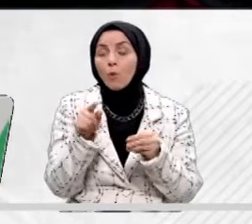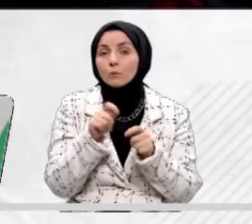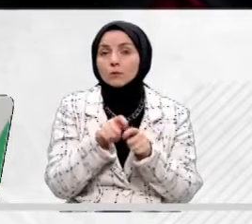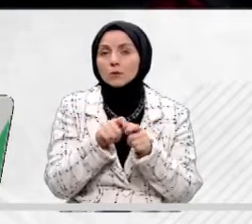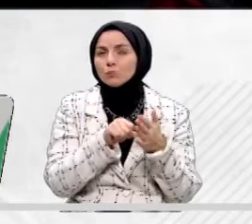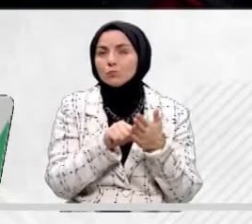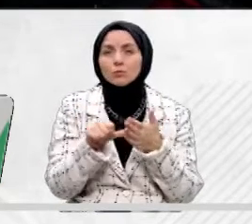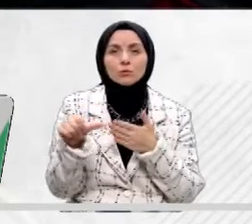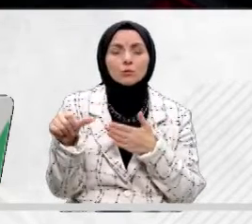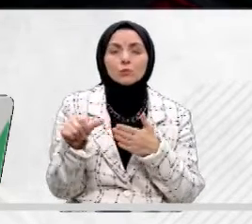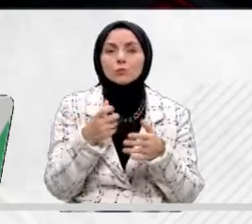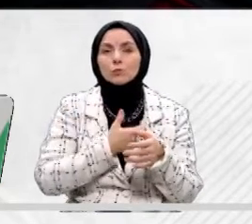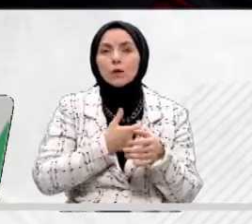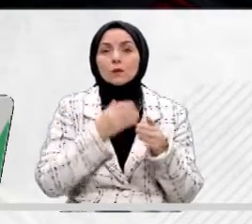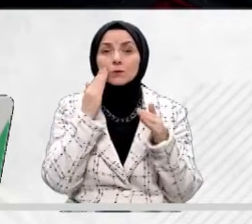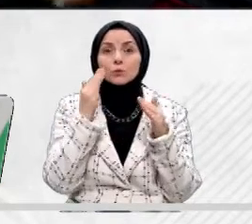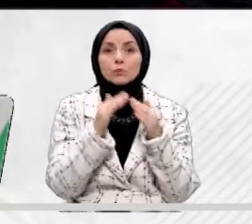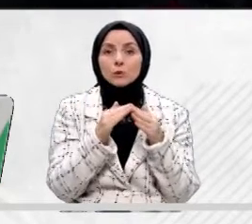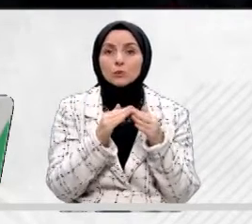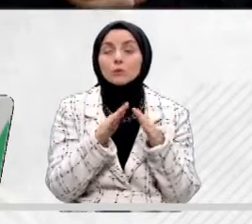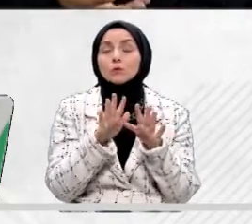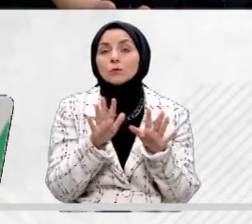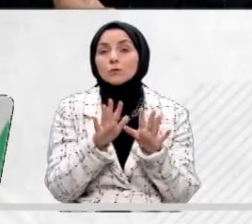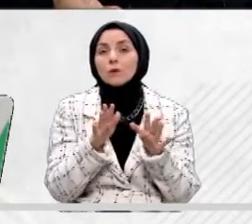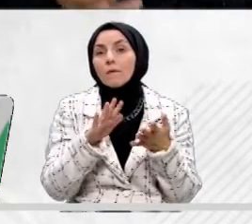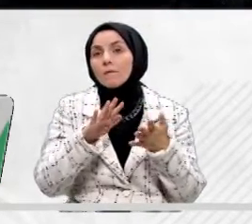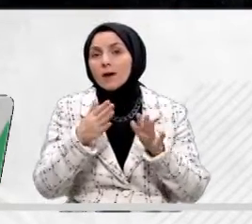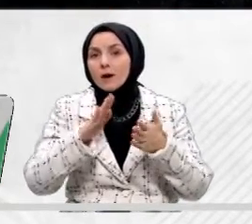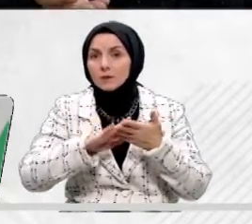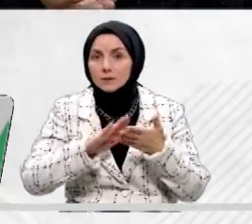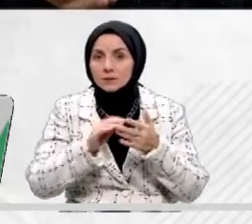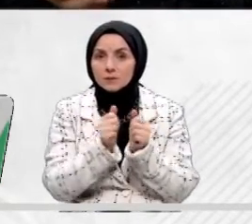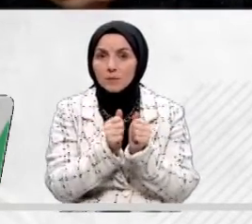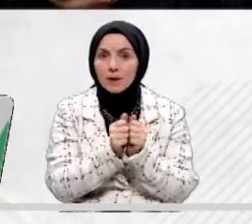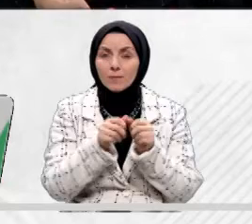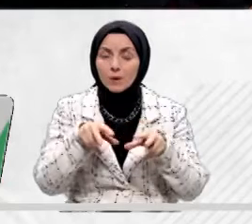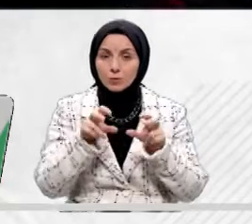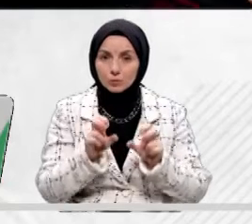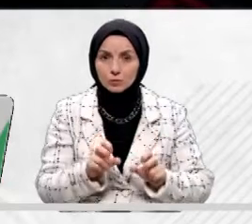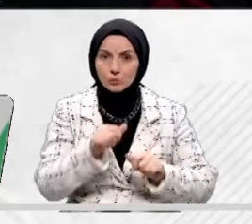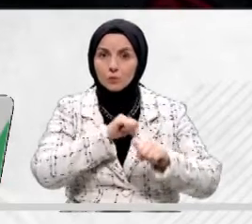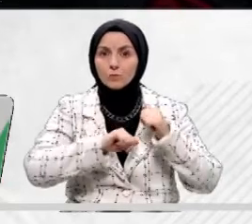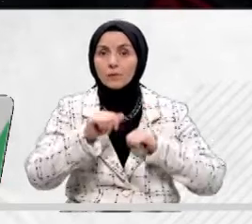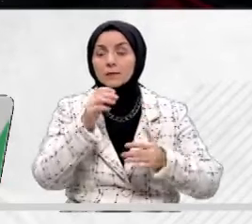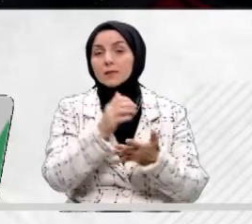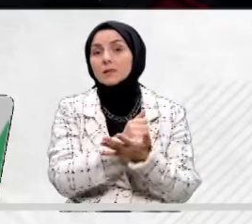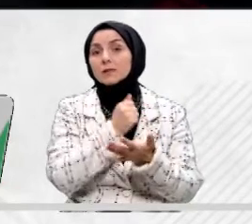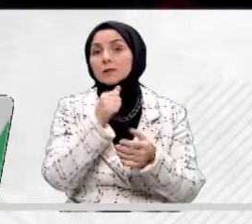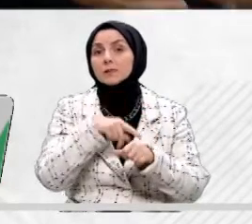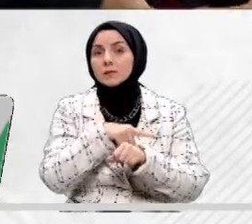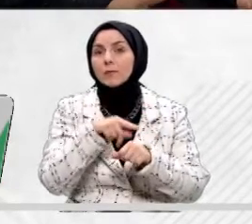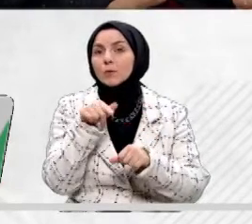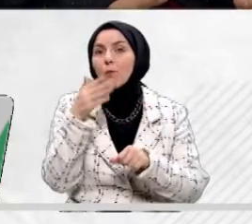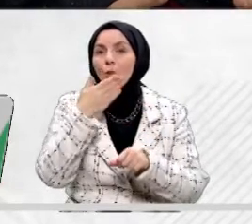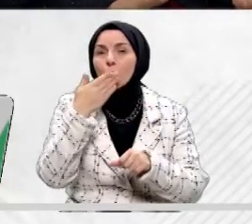ya buradaki mızrak bitse de evime gitsem diyorsunuz ya da arkadaşlarınızla beraber oturduğunuzda üniversiteyi kazandığınızda orada o şehre o